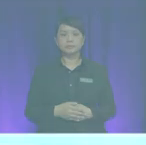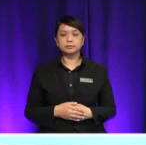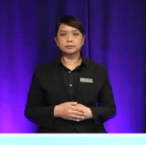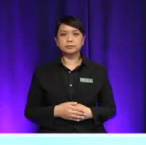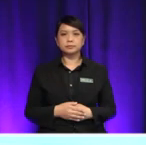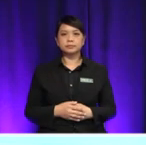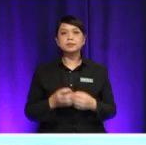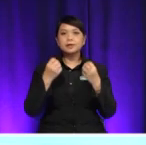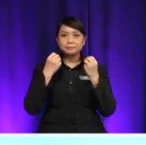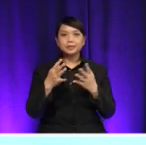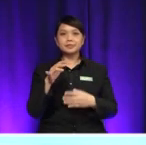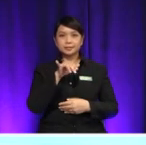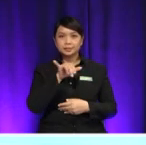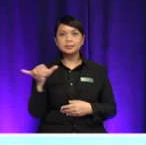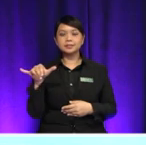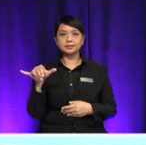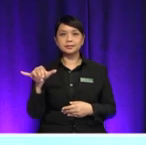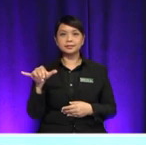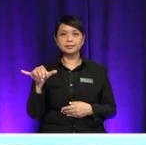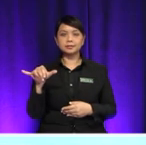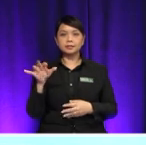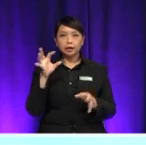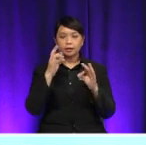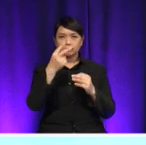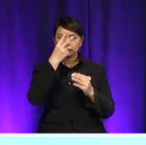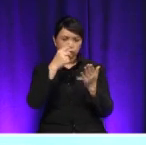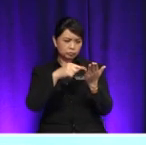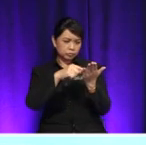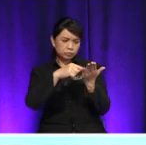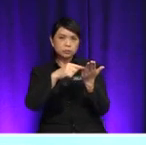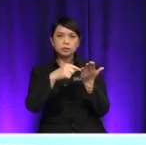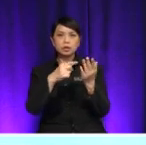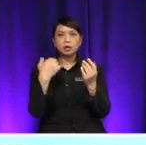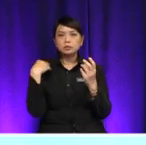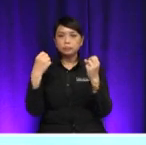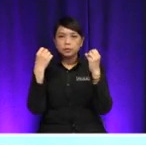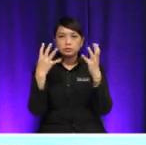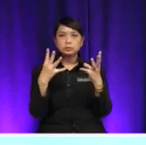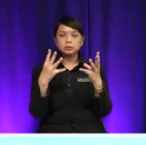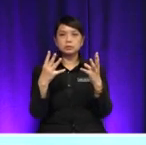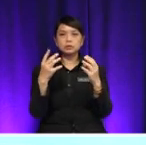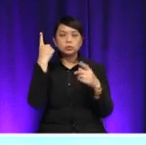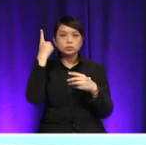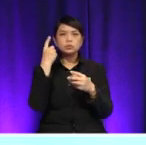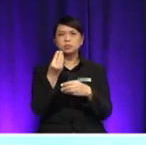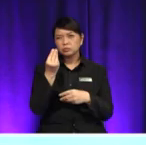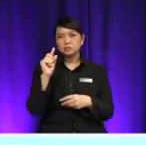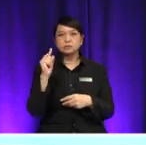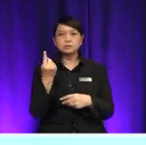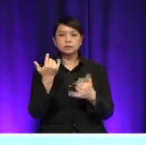banyaknya kalau dulu sikit sekarang udah banyak macam nih serunonya